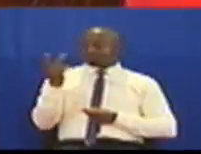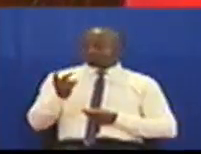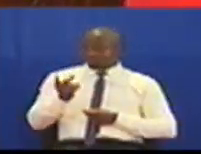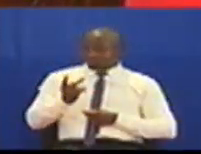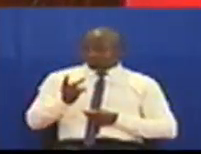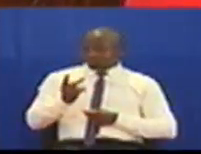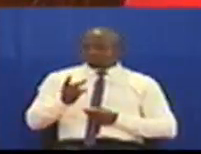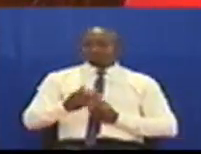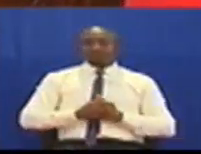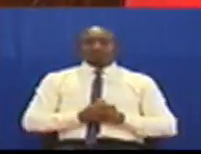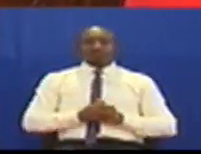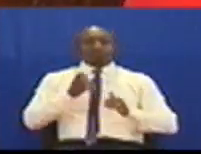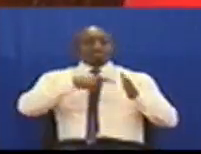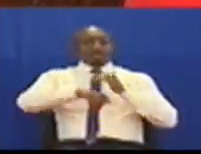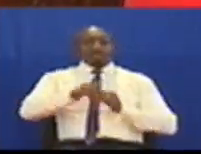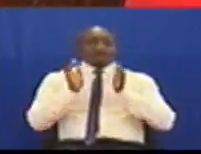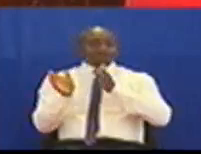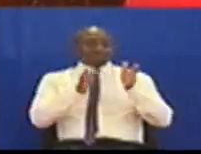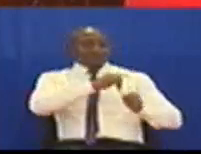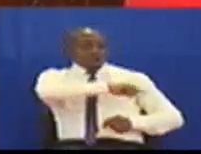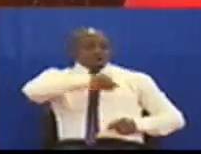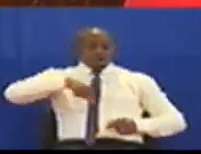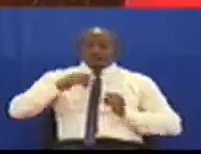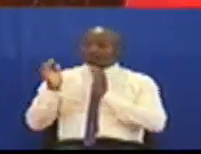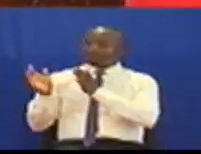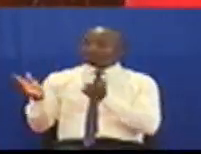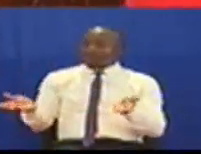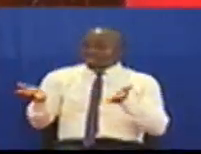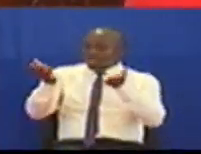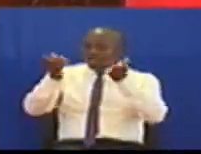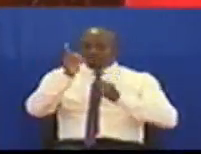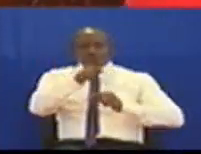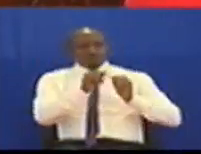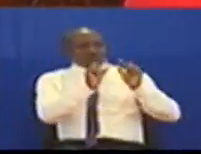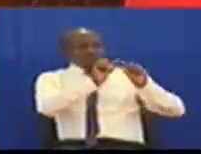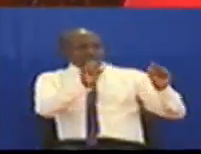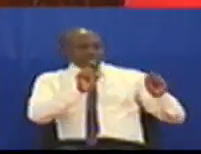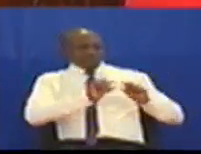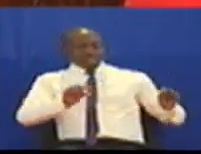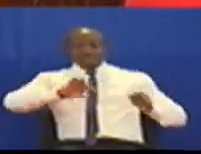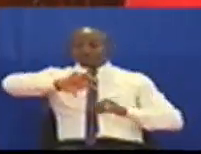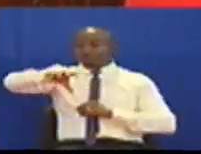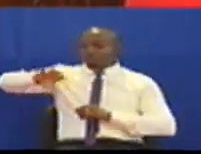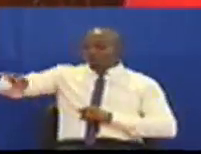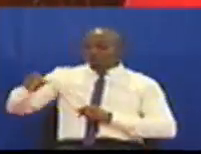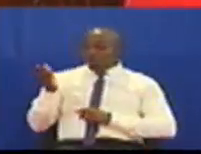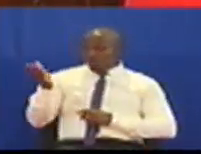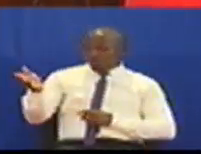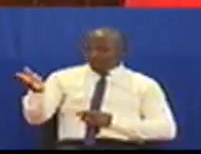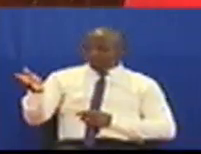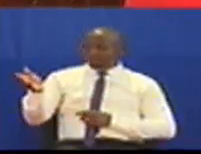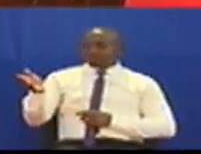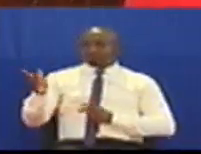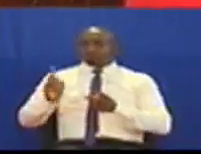naibu speaker, katika mipango yetu ya maendeleo kuna vipengele vile vya mikoa wanakuwa